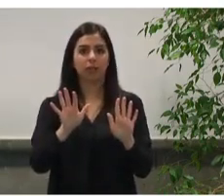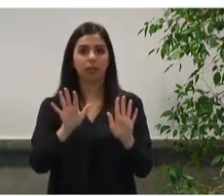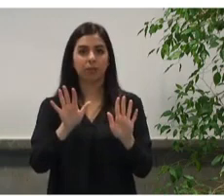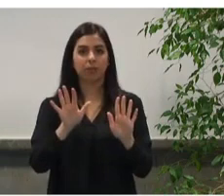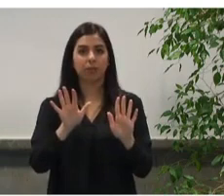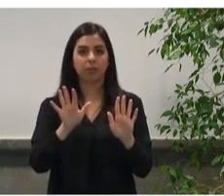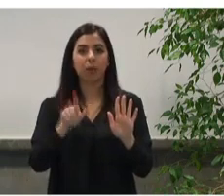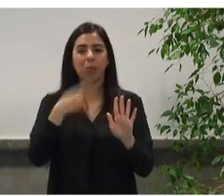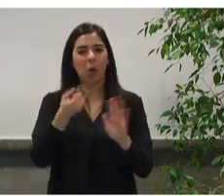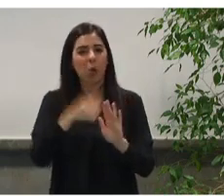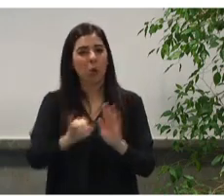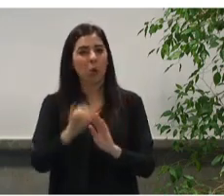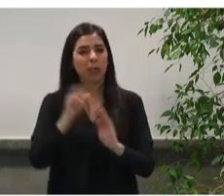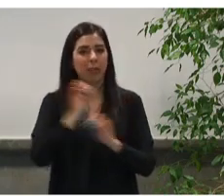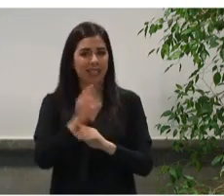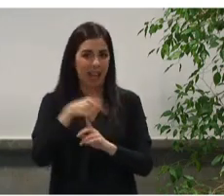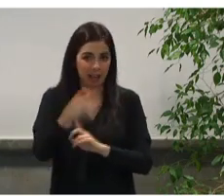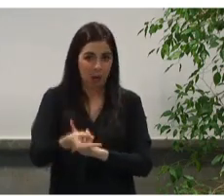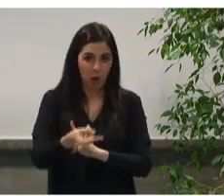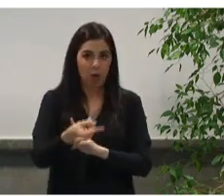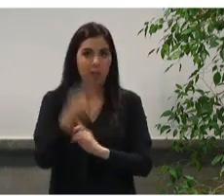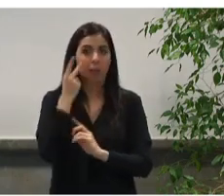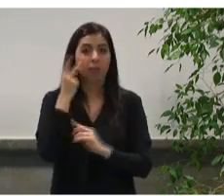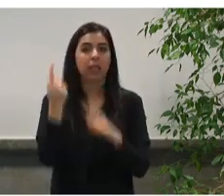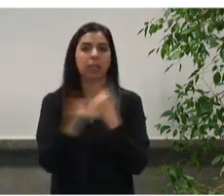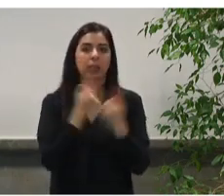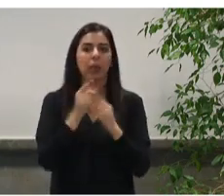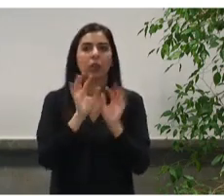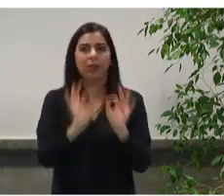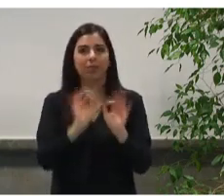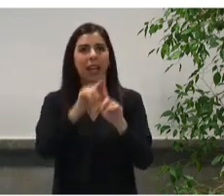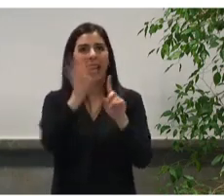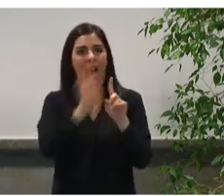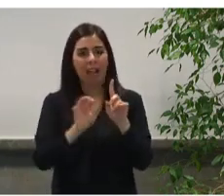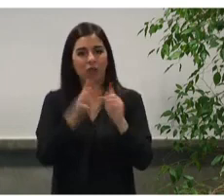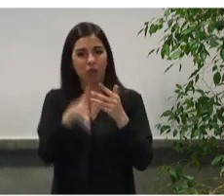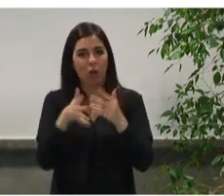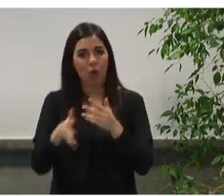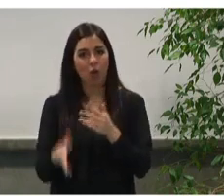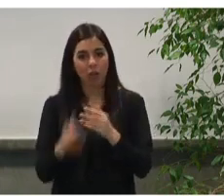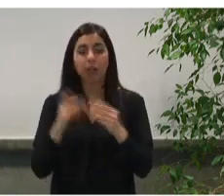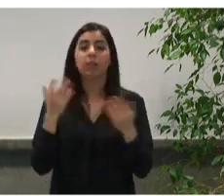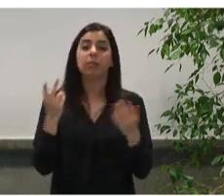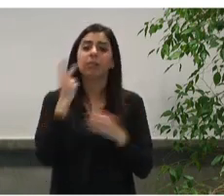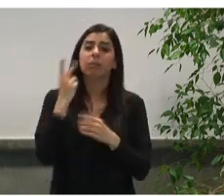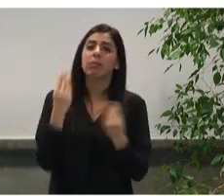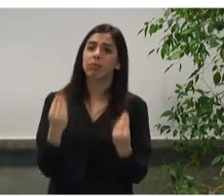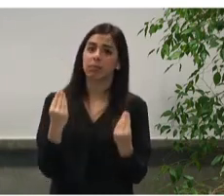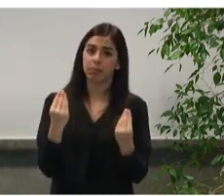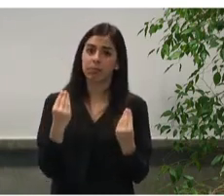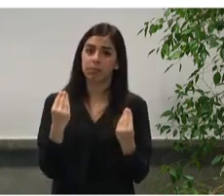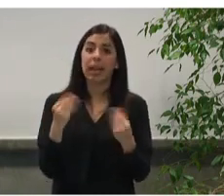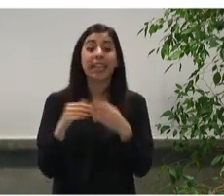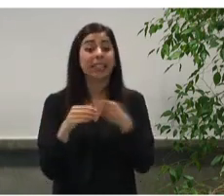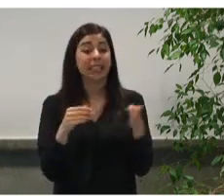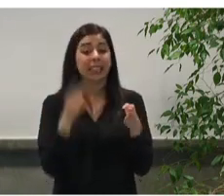abbiamo poi nell'ultima slide, che sarà la successiva, vedremo una situazione per alcune regioni in più. Quello che si vede è che, allora,